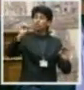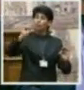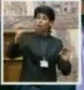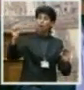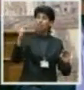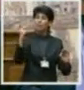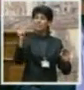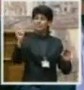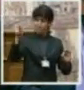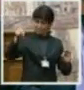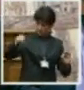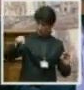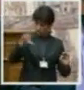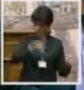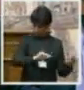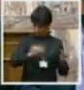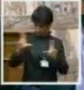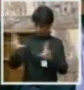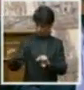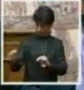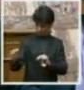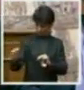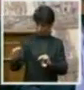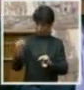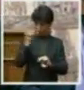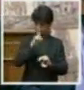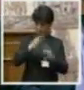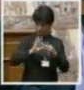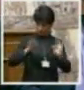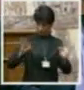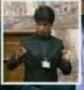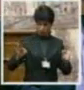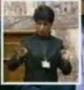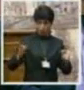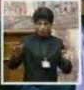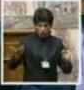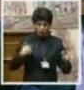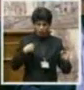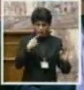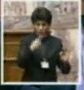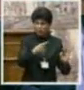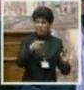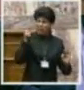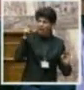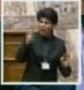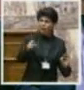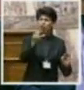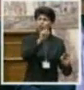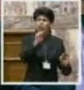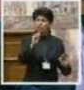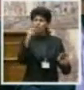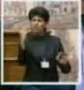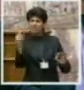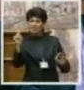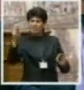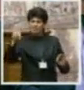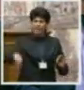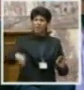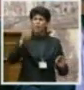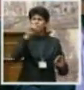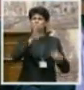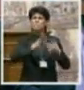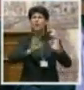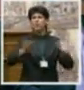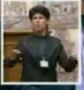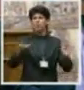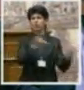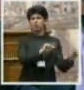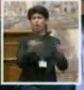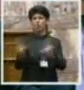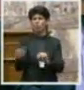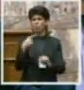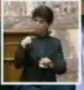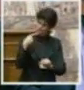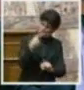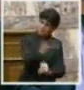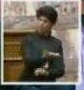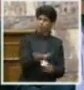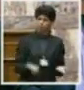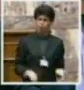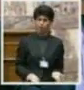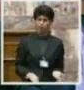της Βουλής? Για δεν το λέτε. Πείτε το ότι είναι παραμυθάς ο κύριος Τροσκάν. Λέτε ότι